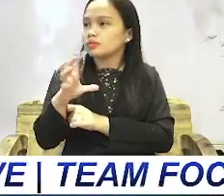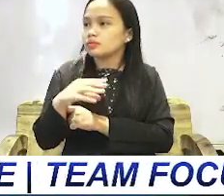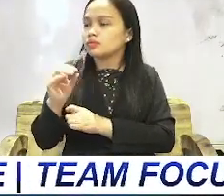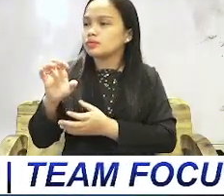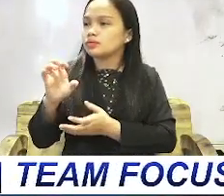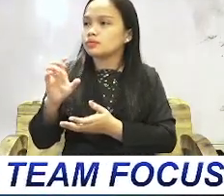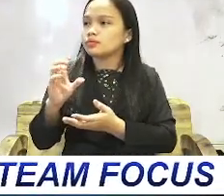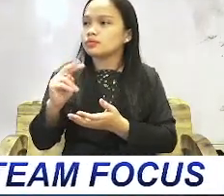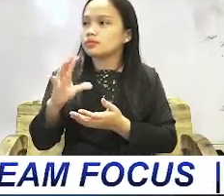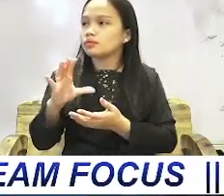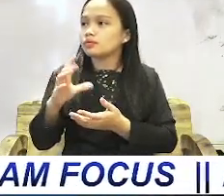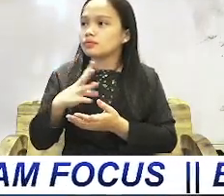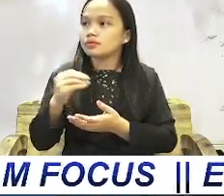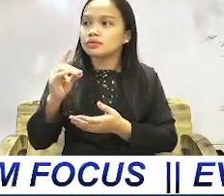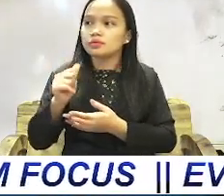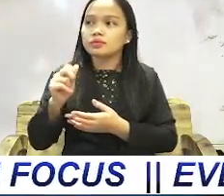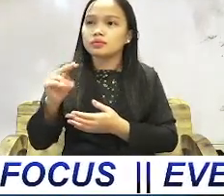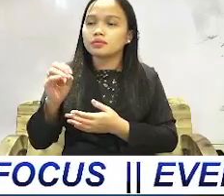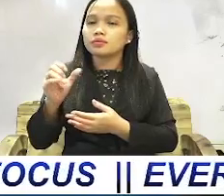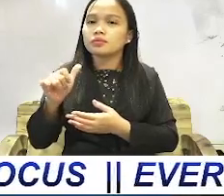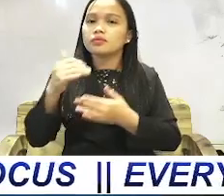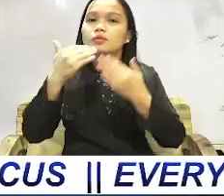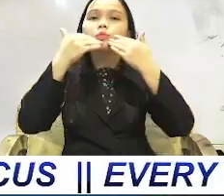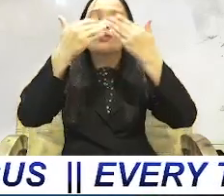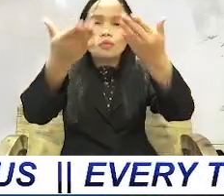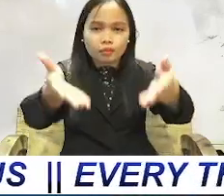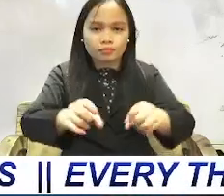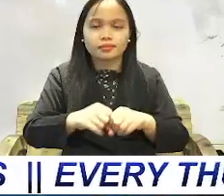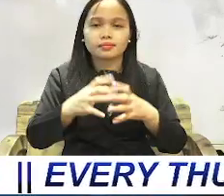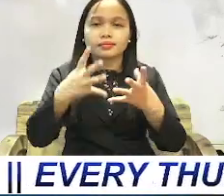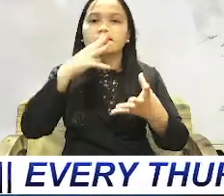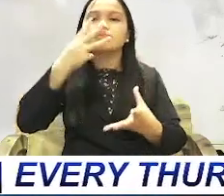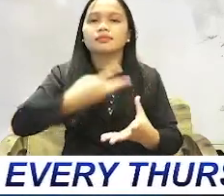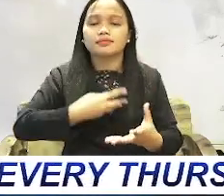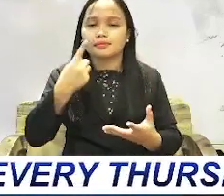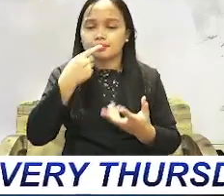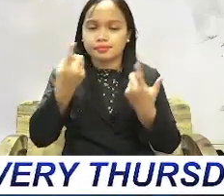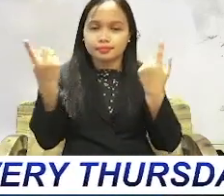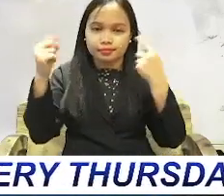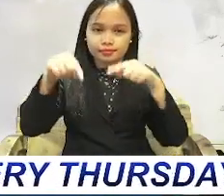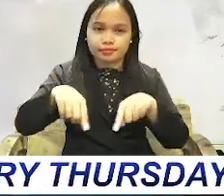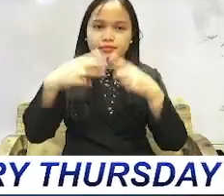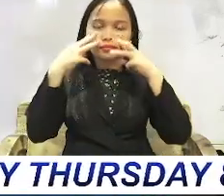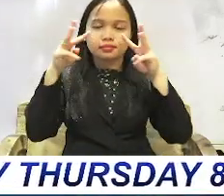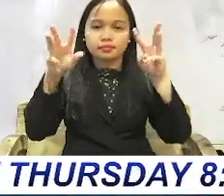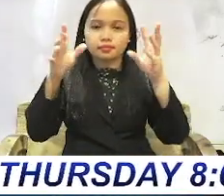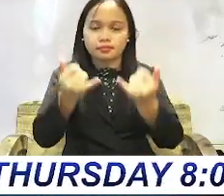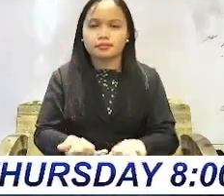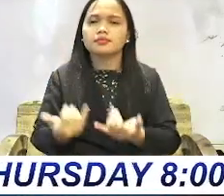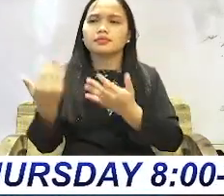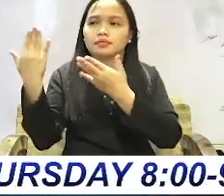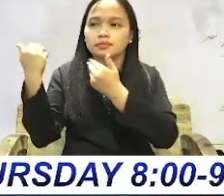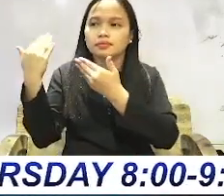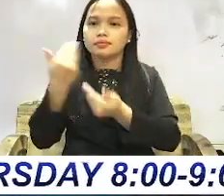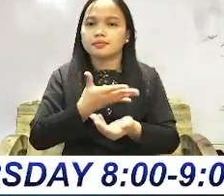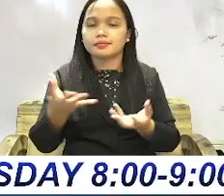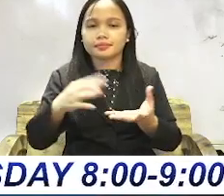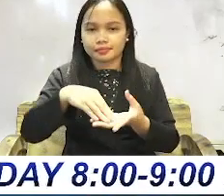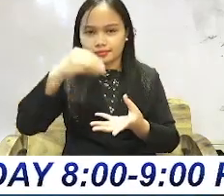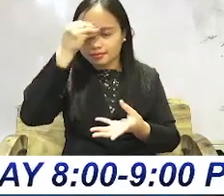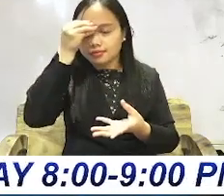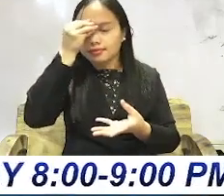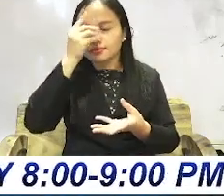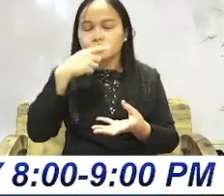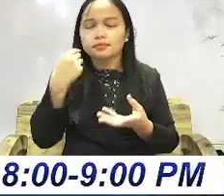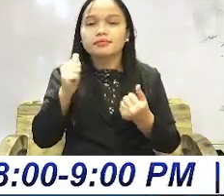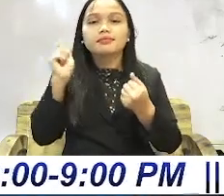Luigi Danoy. Welcome po sa inyo lahat. Sa lahat ng mga first-time visitors natin na nakating ngayon. Amen. And I hope na may natutunan kayo sa mga testimony nila